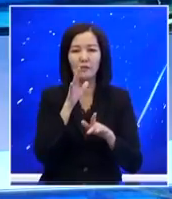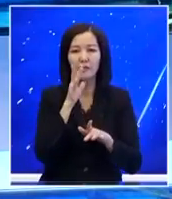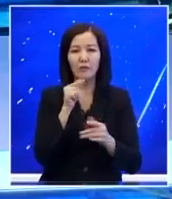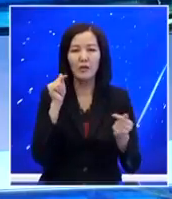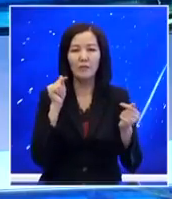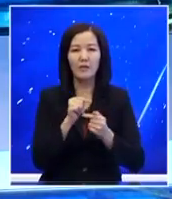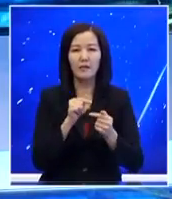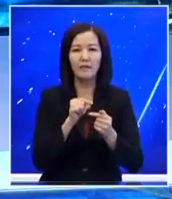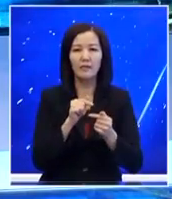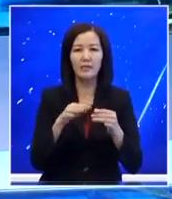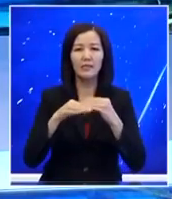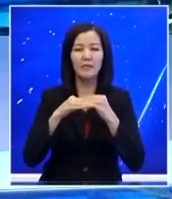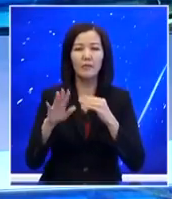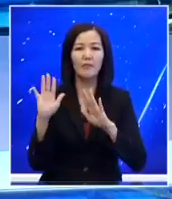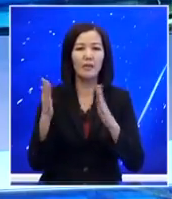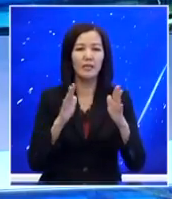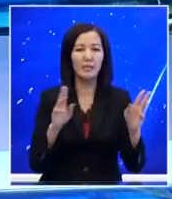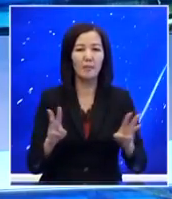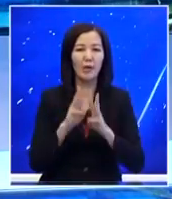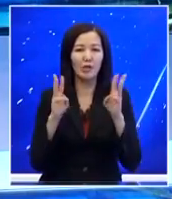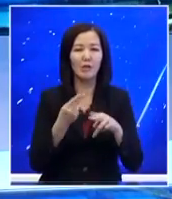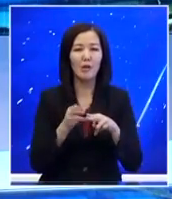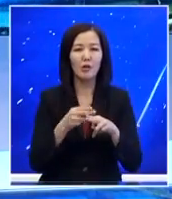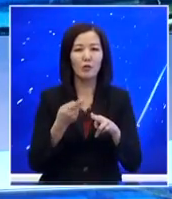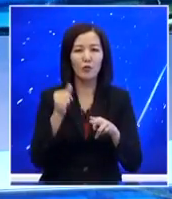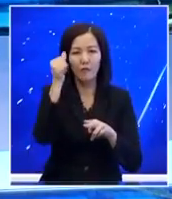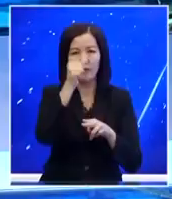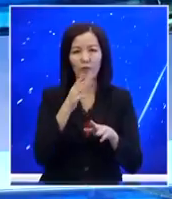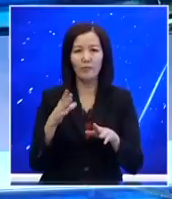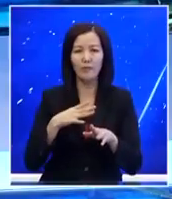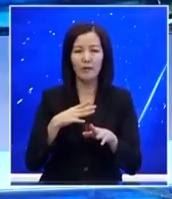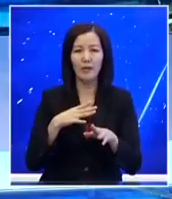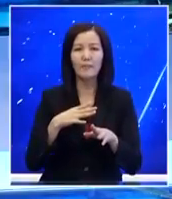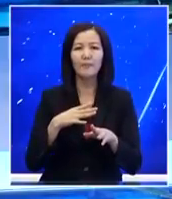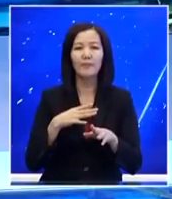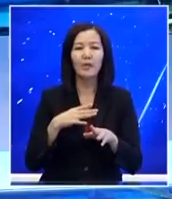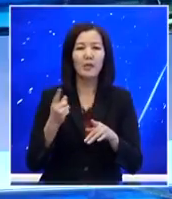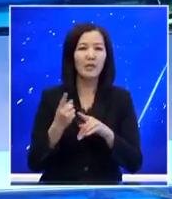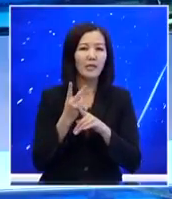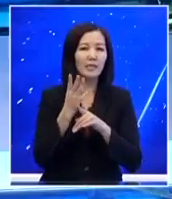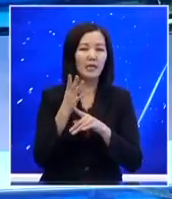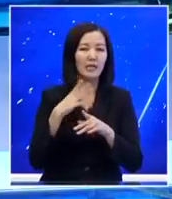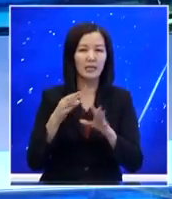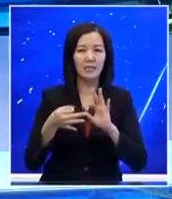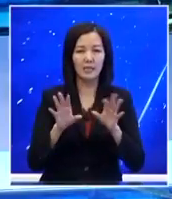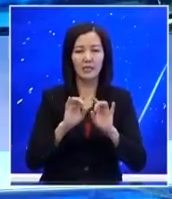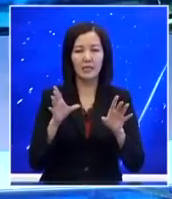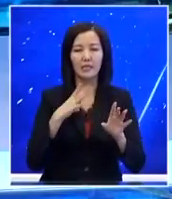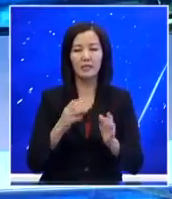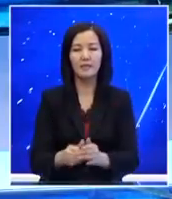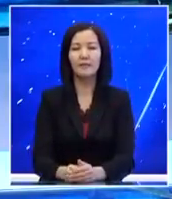и противостоять степным и лесным пожарам, которые в этом году уже имели место. И неоднократно, расскажет Антон